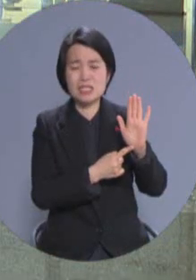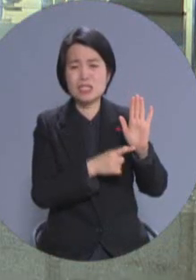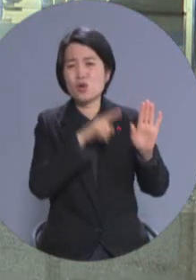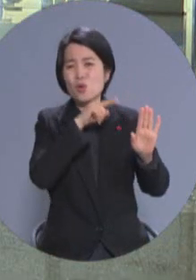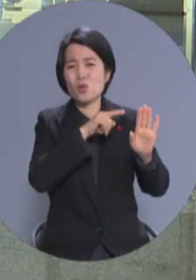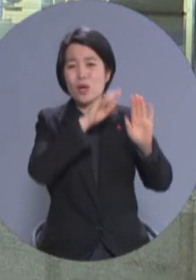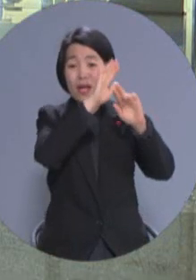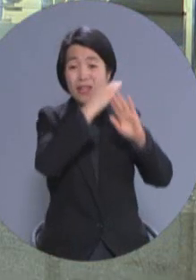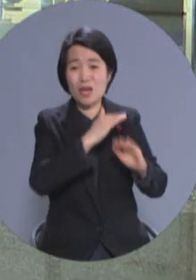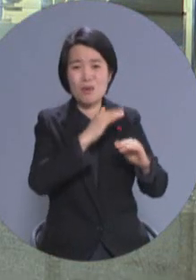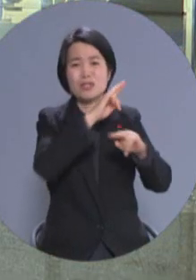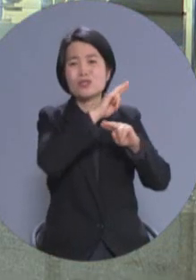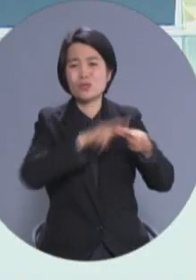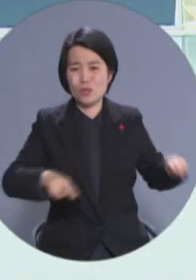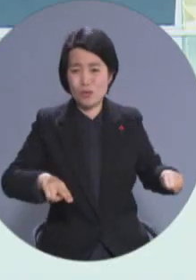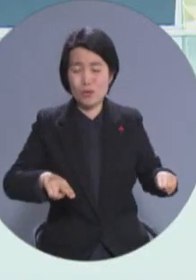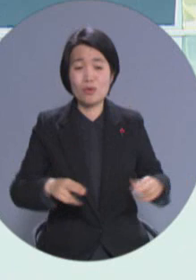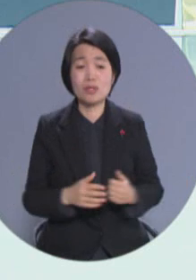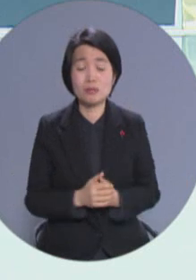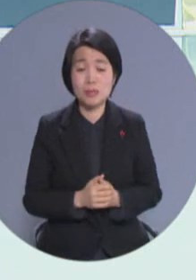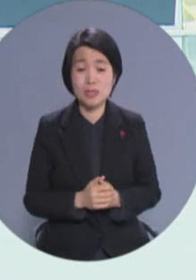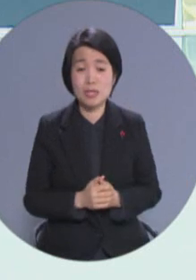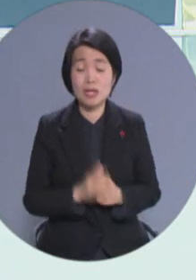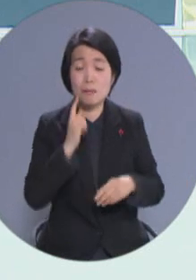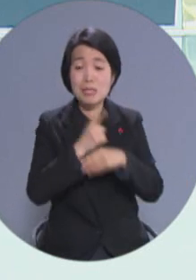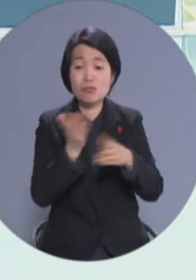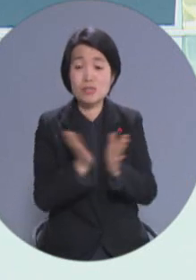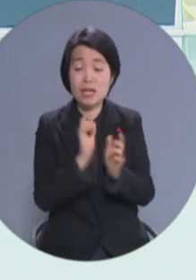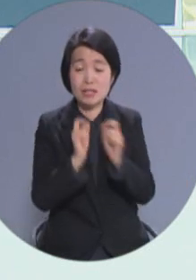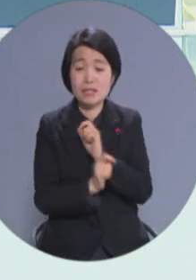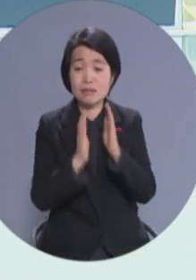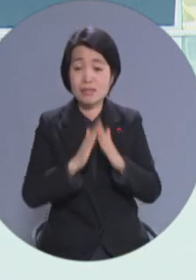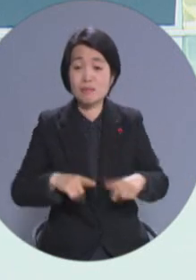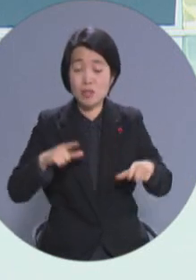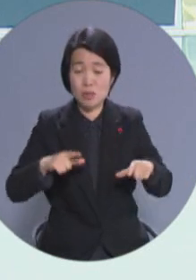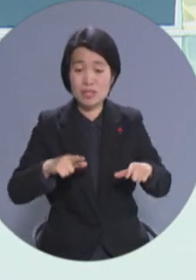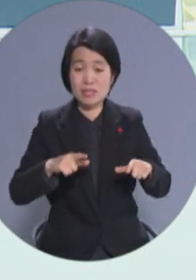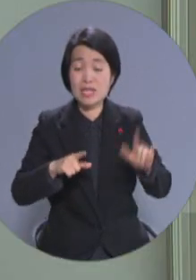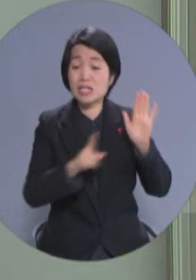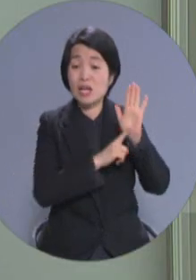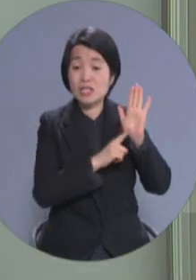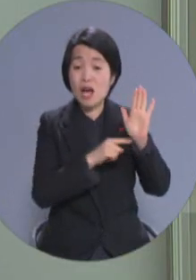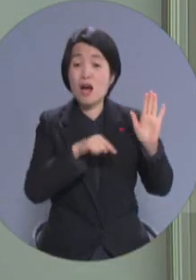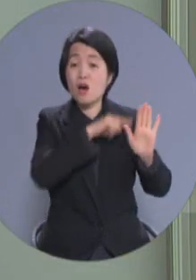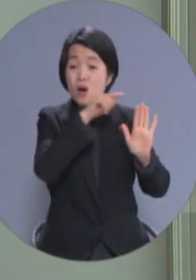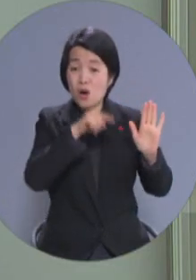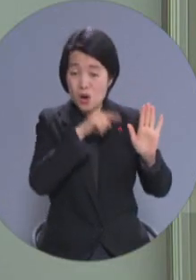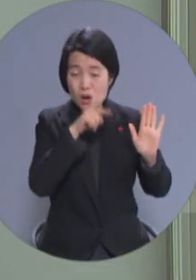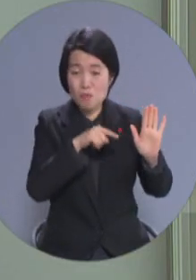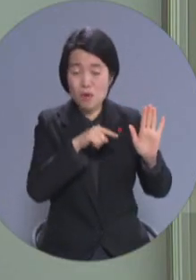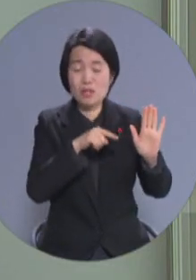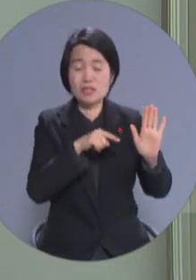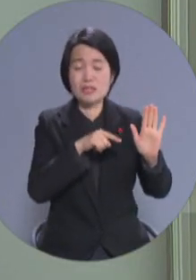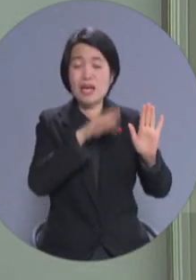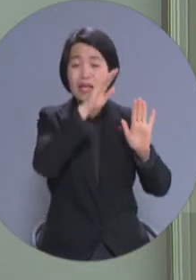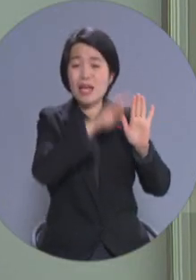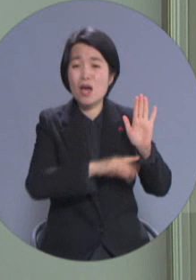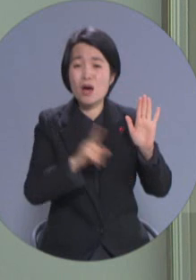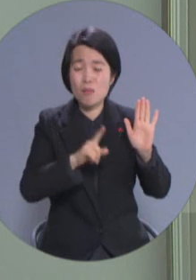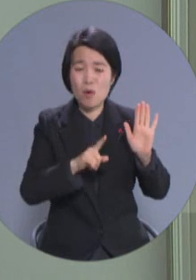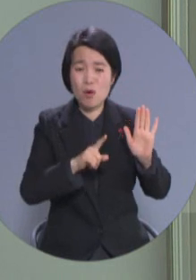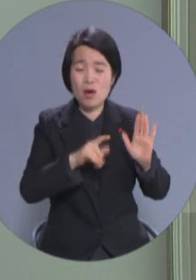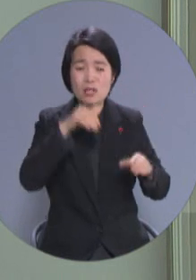취소하는 소동을 빚었습니다 민주당 전남도당이 배포한 전남 정치 인식 조사 결과 보고서에는